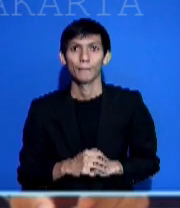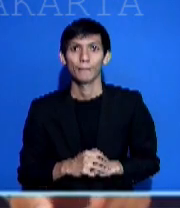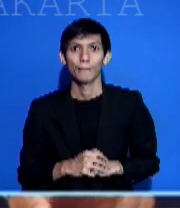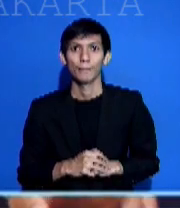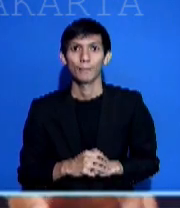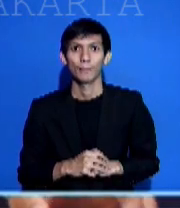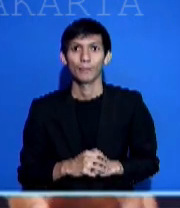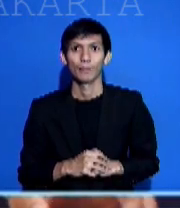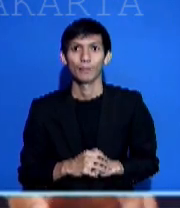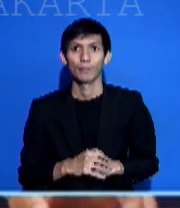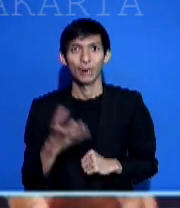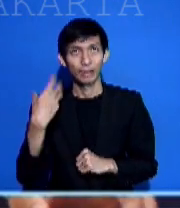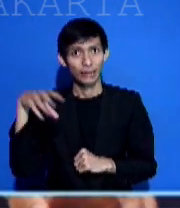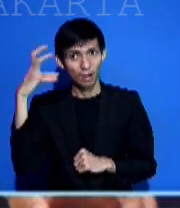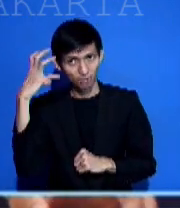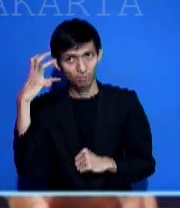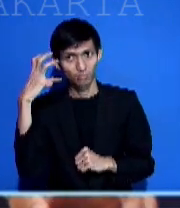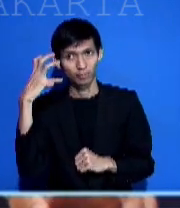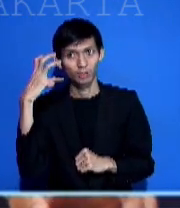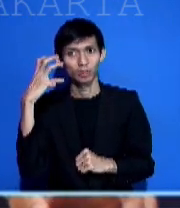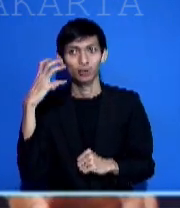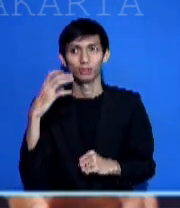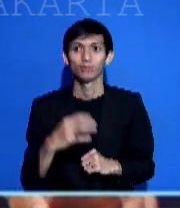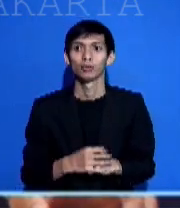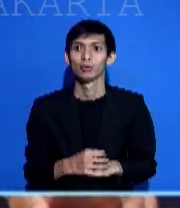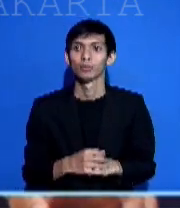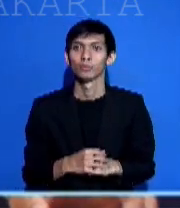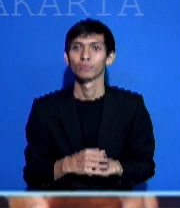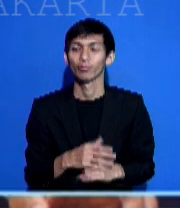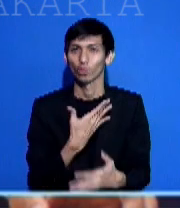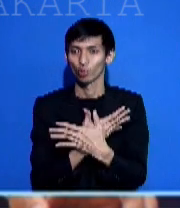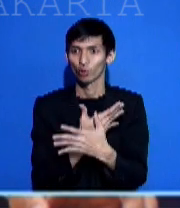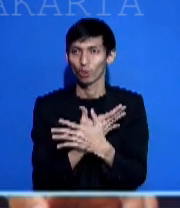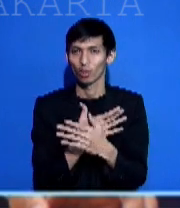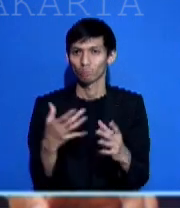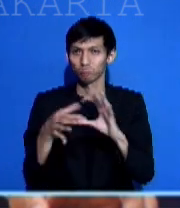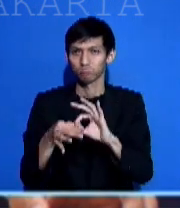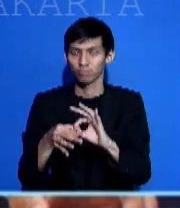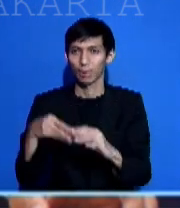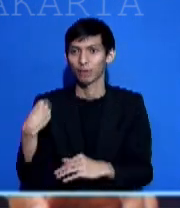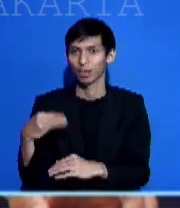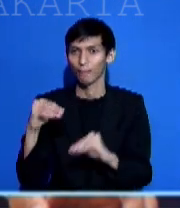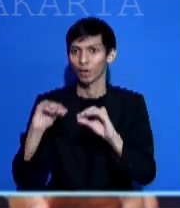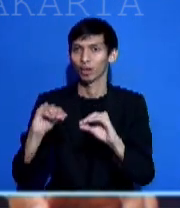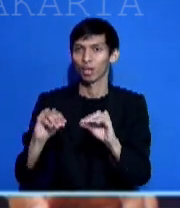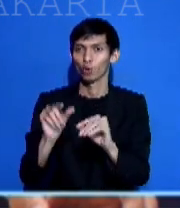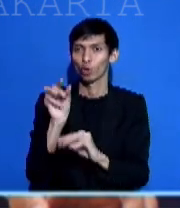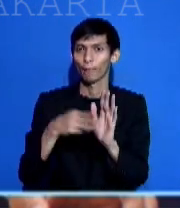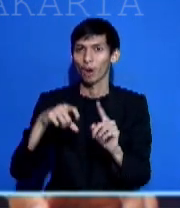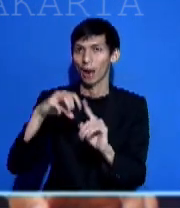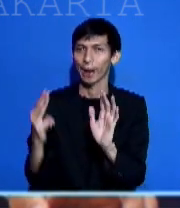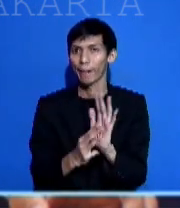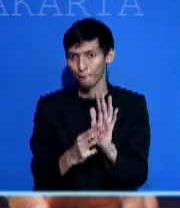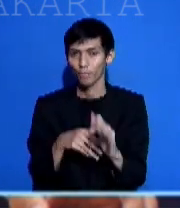Ya, Dinas Perdagangan Kabupaten Gunung Kidul bekerja sama dengan Kementerian Perdagangan Republik Indonesia melatih pelaku UMKM di Kabupaten